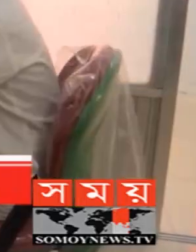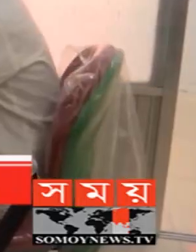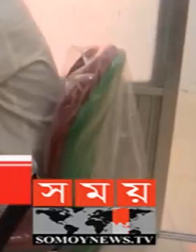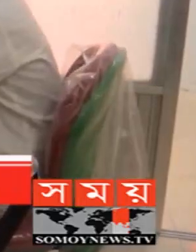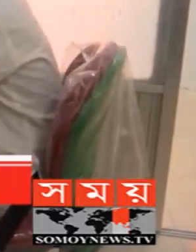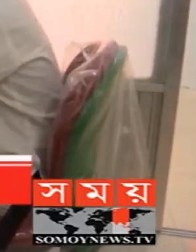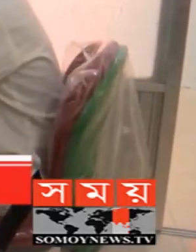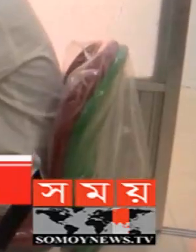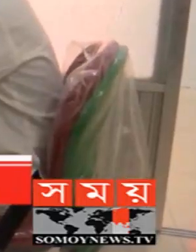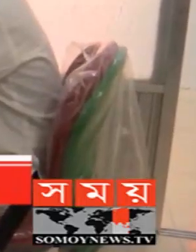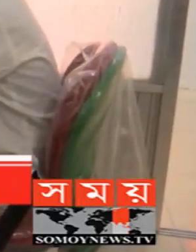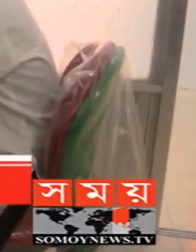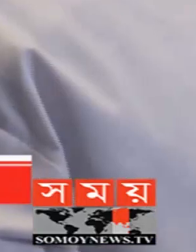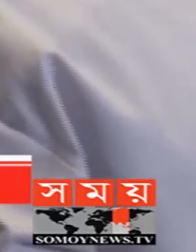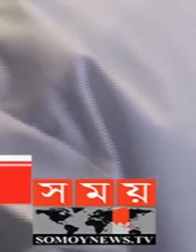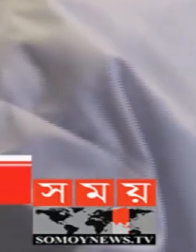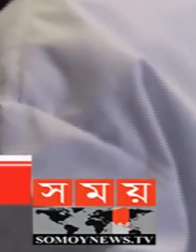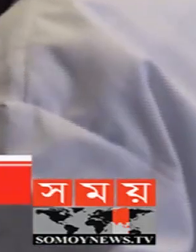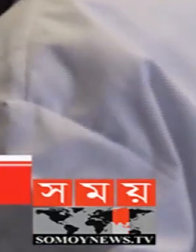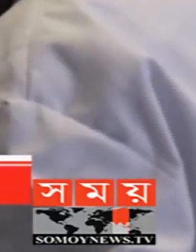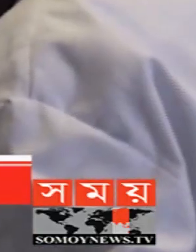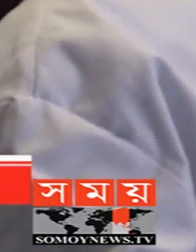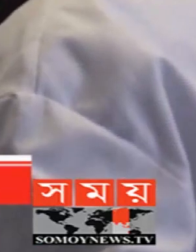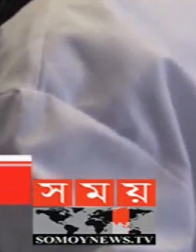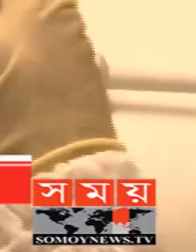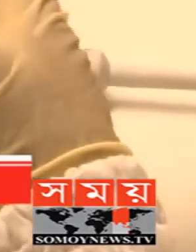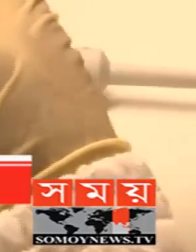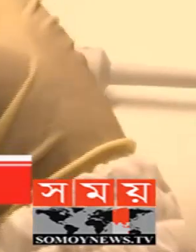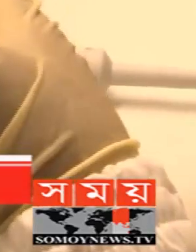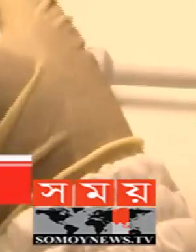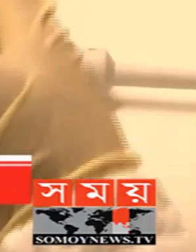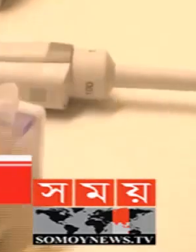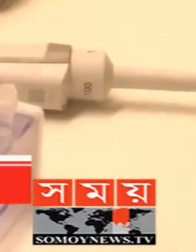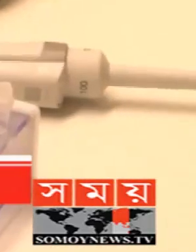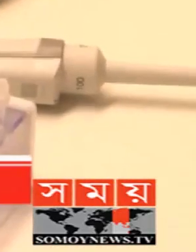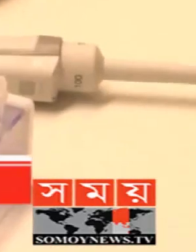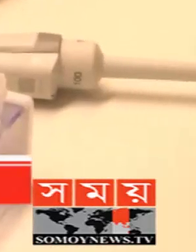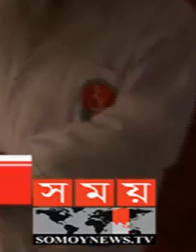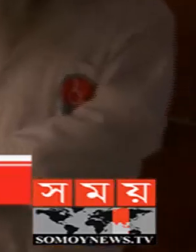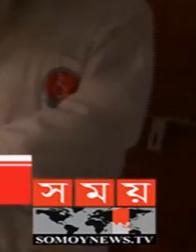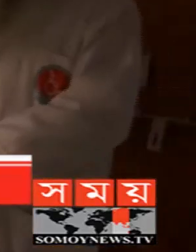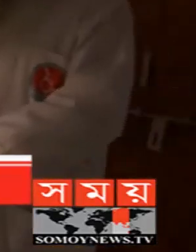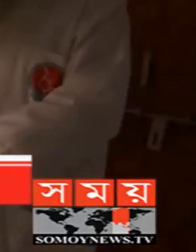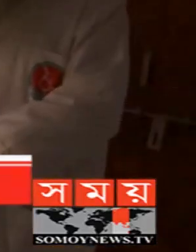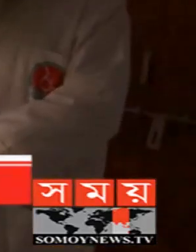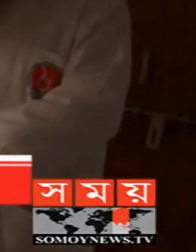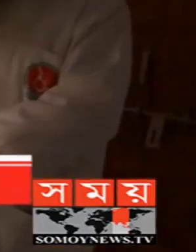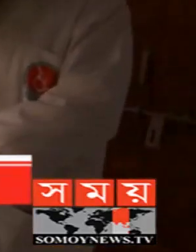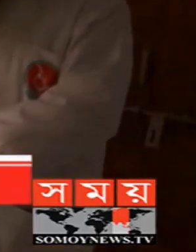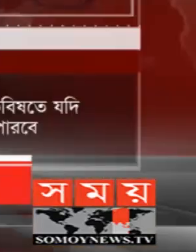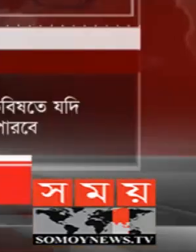করোনাজয়ী তিন চিকিৎসকের দেহ থেকে কাল প্রথমবারের মতো প্লাজমা নেবে ঢাকা মেডিকেল। অ্যান্টিবডি হিসেবে দেয়া হবে আক্রান্তের